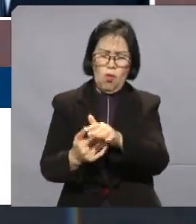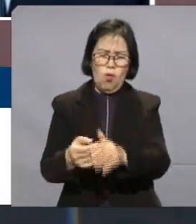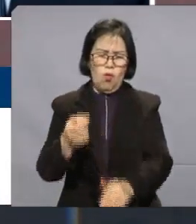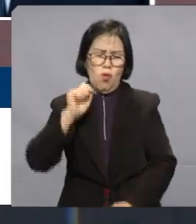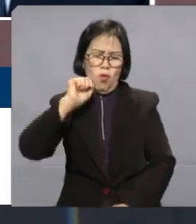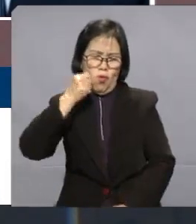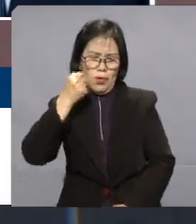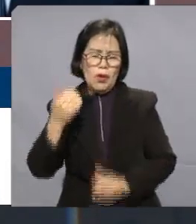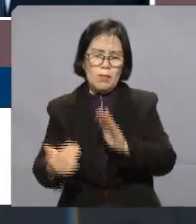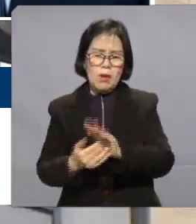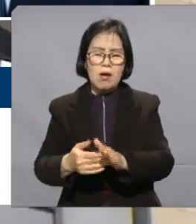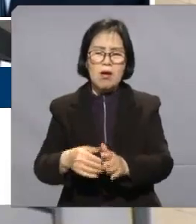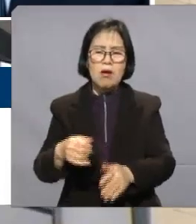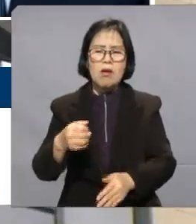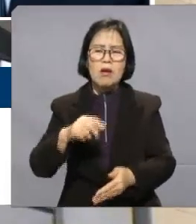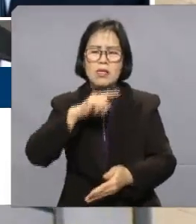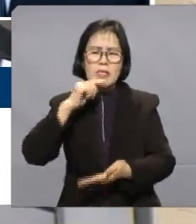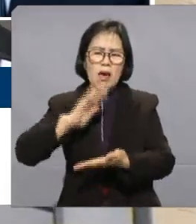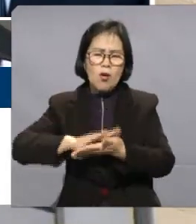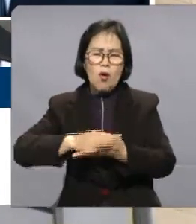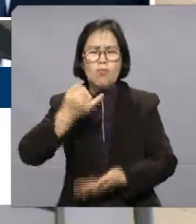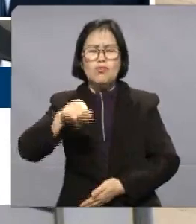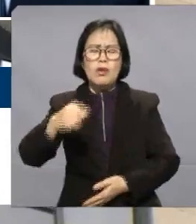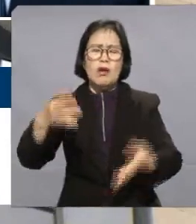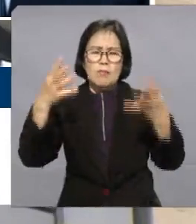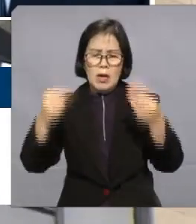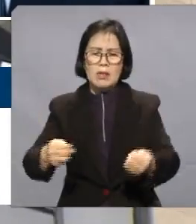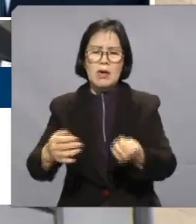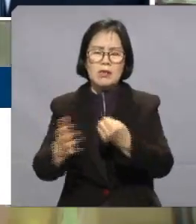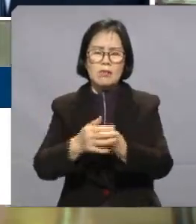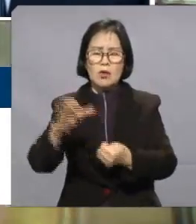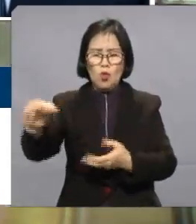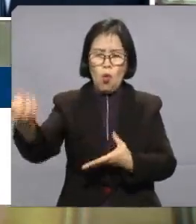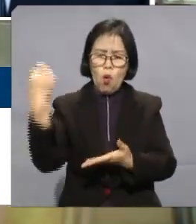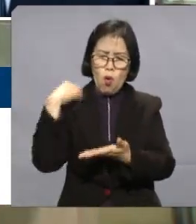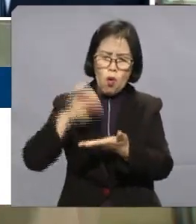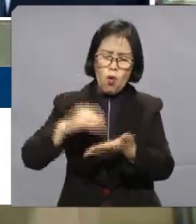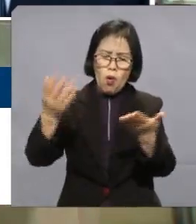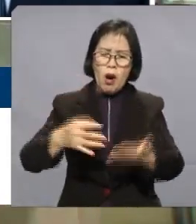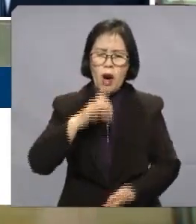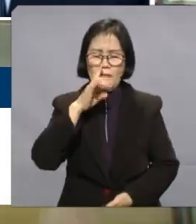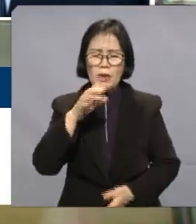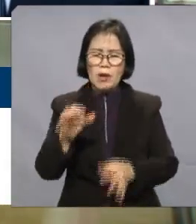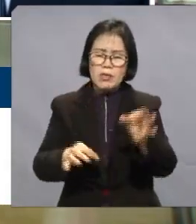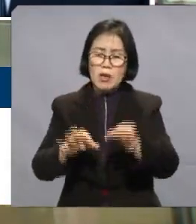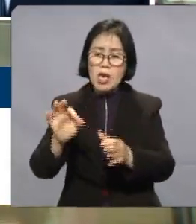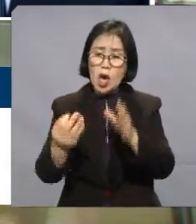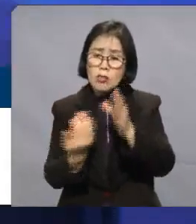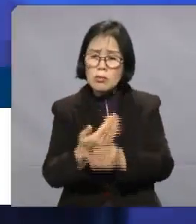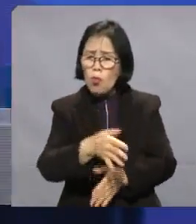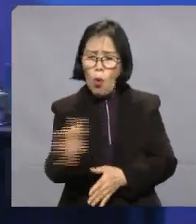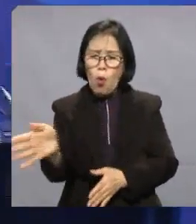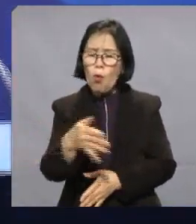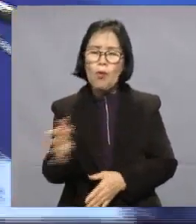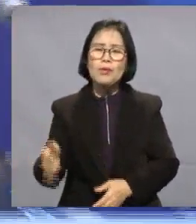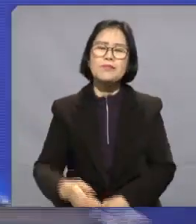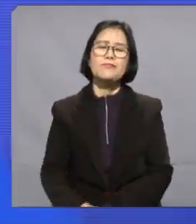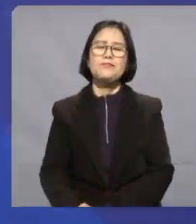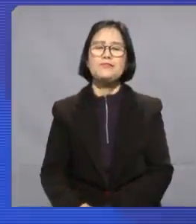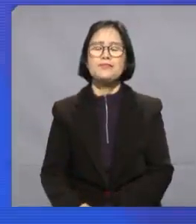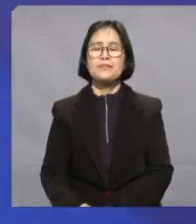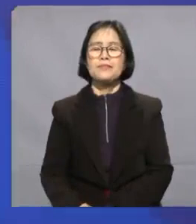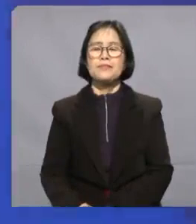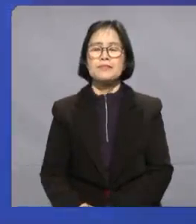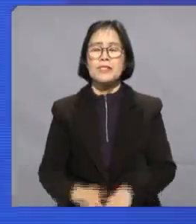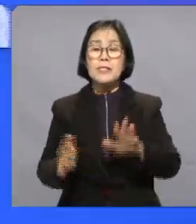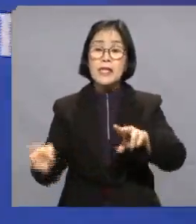예상. 불량 채권들이 좀 많이 늘어나고 있습니다. 이러다 보니까 지금 자금 회수가 안 되고 또 시장에 현금이 잘안 돌다 보니까. 이제 막